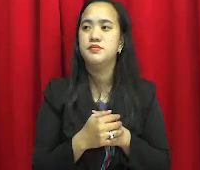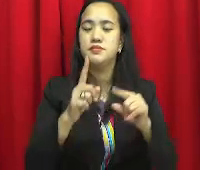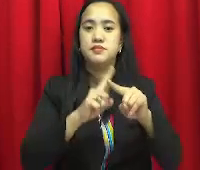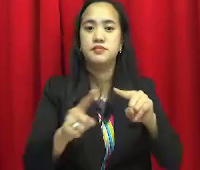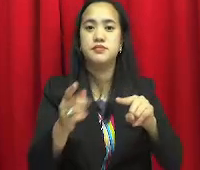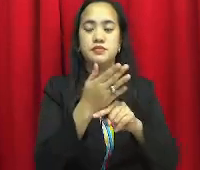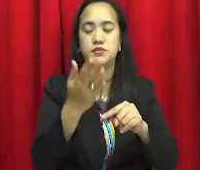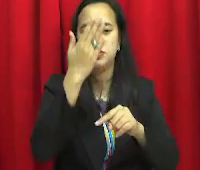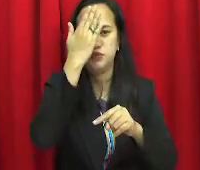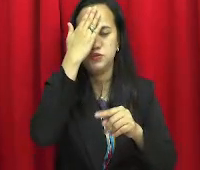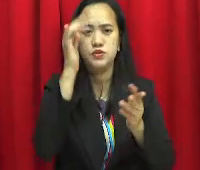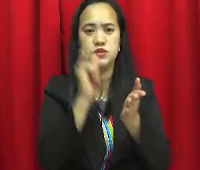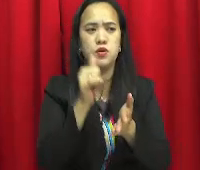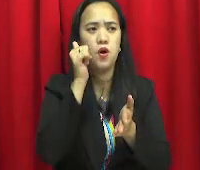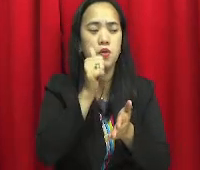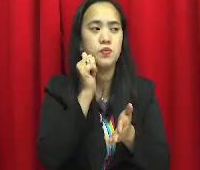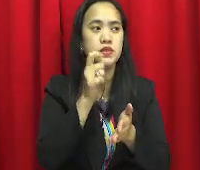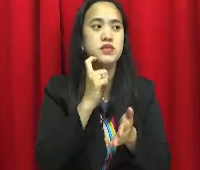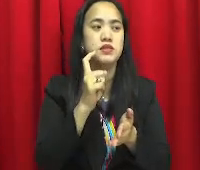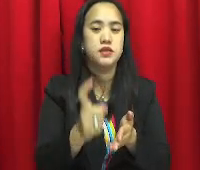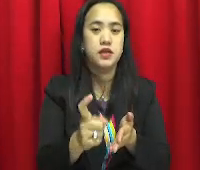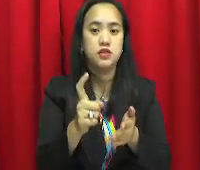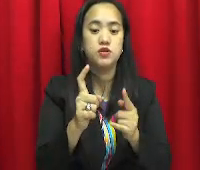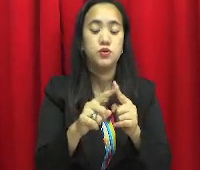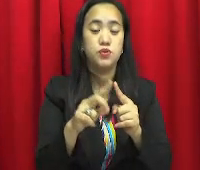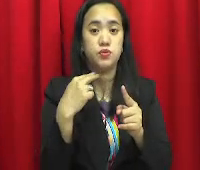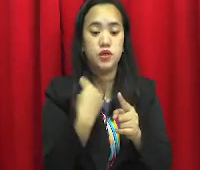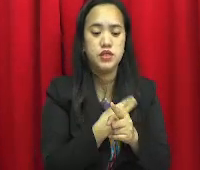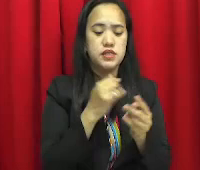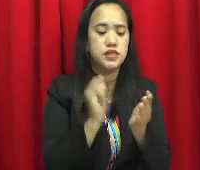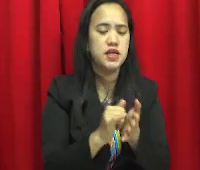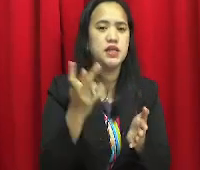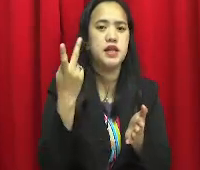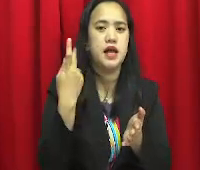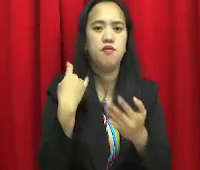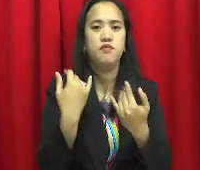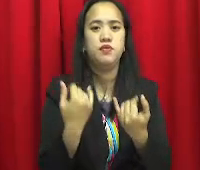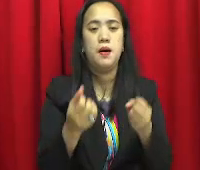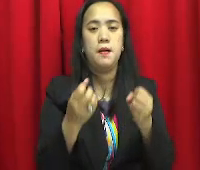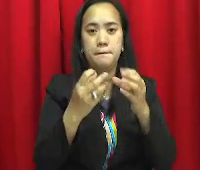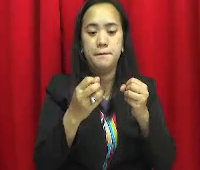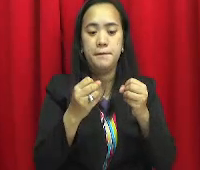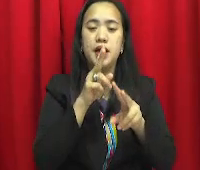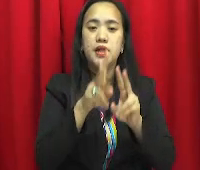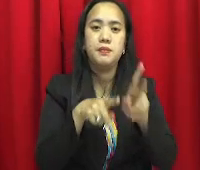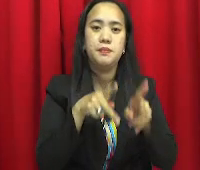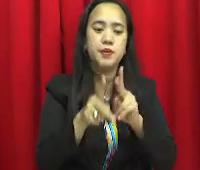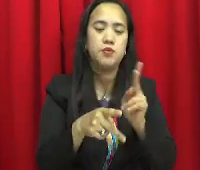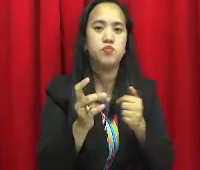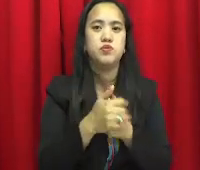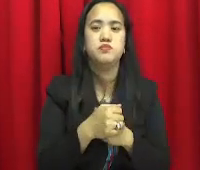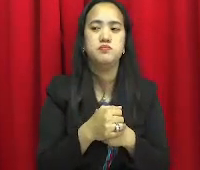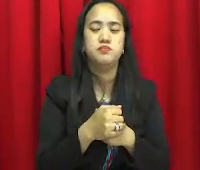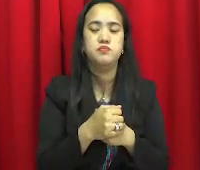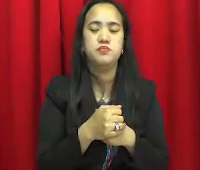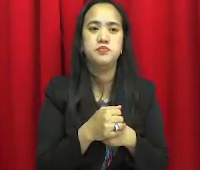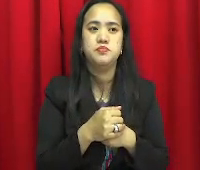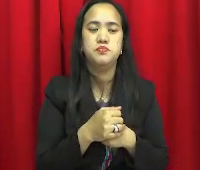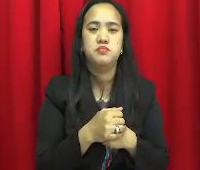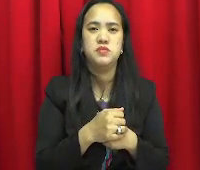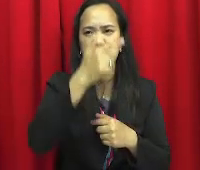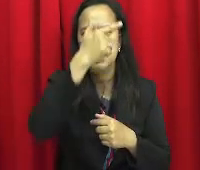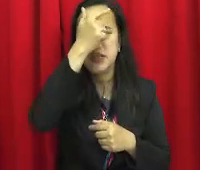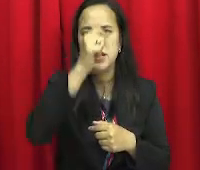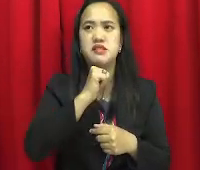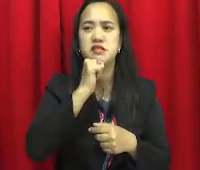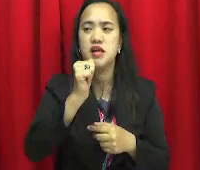nga ng sinasabi ko, napakarami mga tao na parang... yung mga ganito ay parang hoax na lang, you know. Mm-hmm.